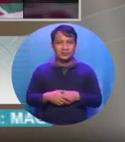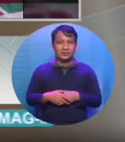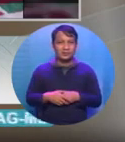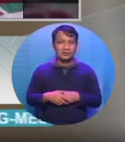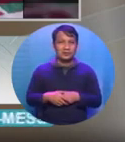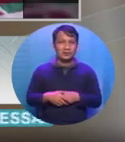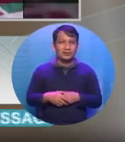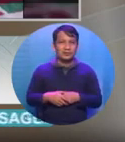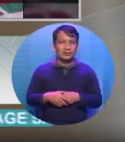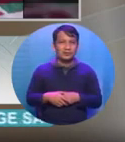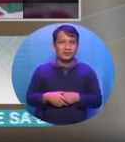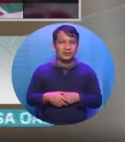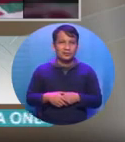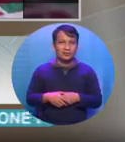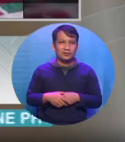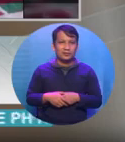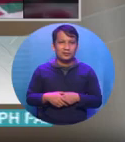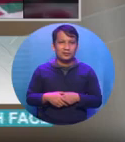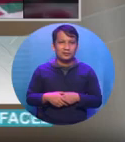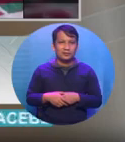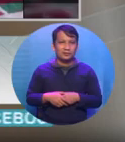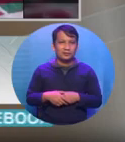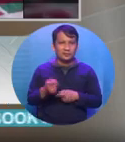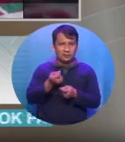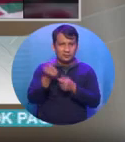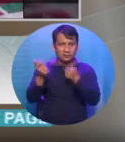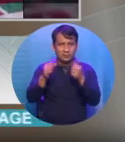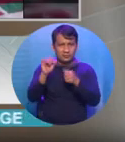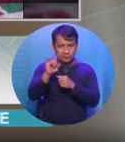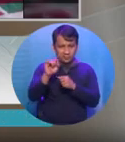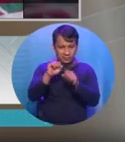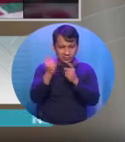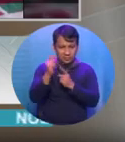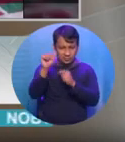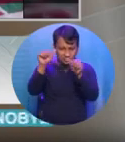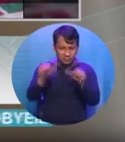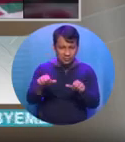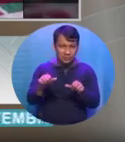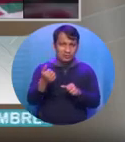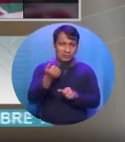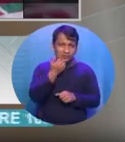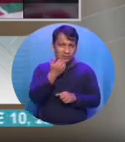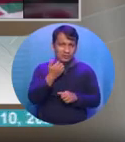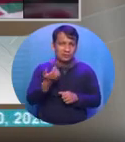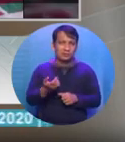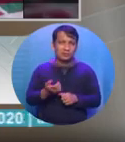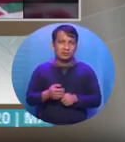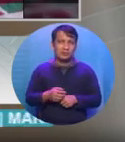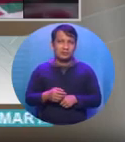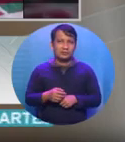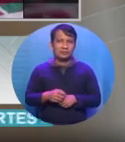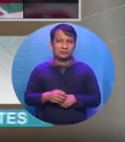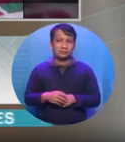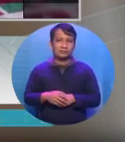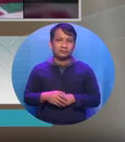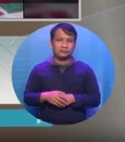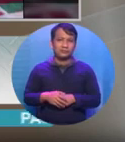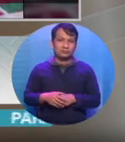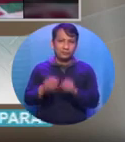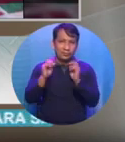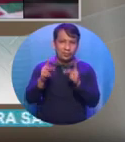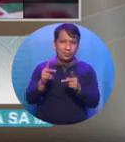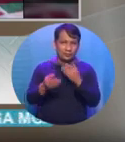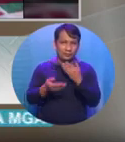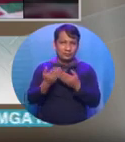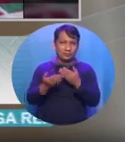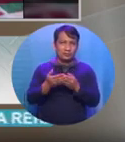Magkaayos na kayo and then, burahin mo na po lahat ng mga pinos mo sa social media ng kung ano ng kabalastugan. Ah, sige po, sir. Okay pa.